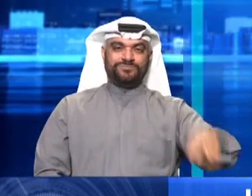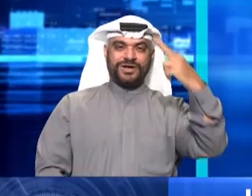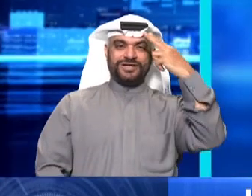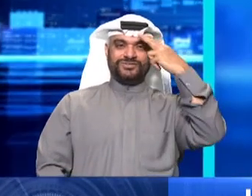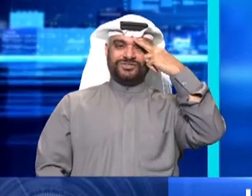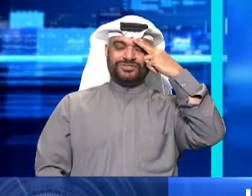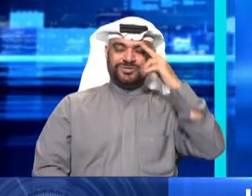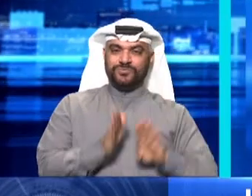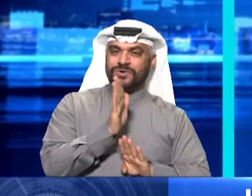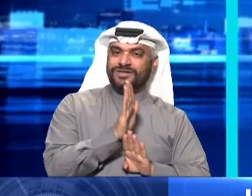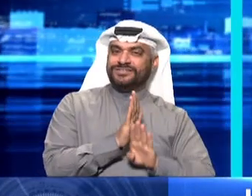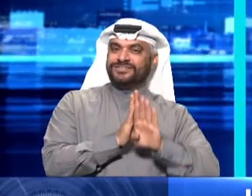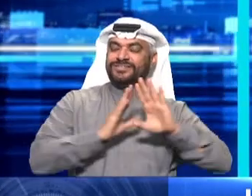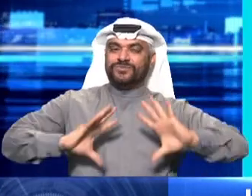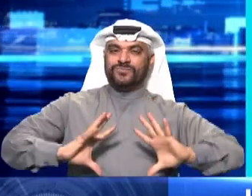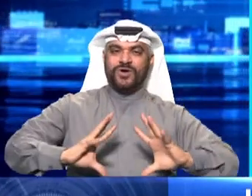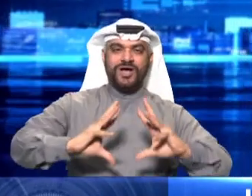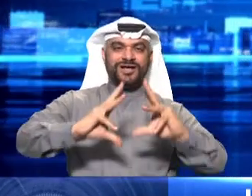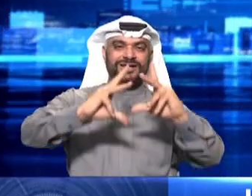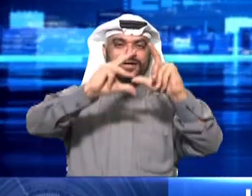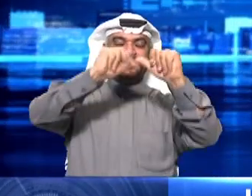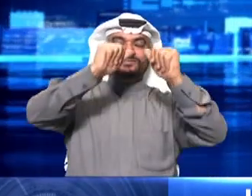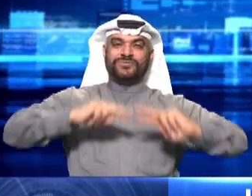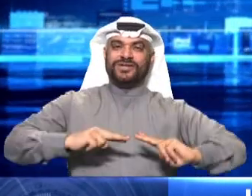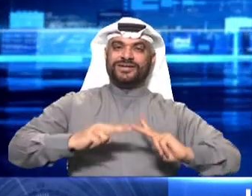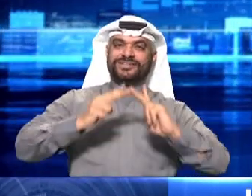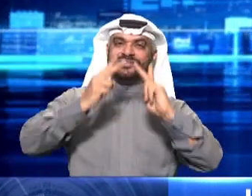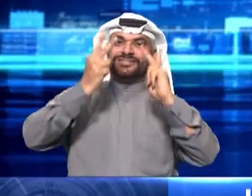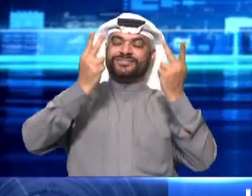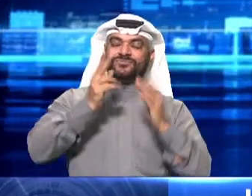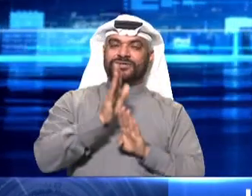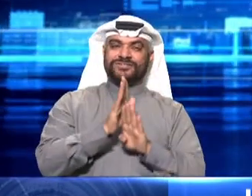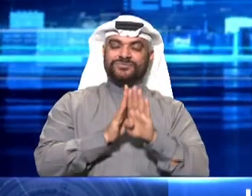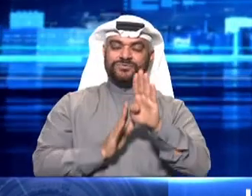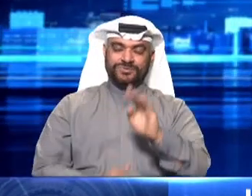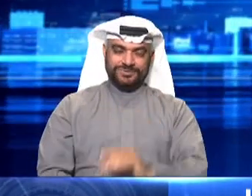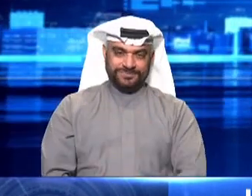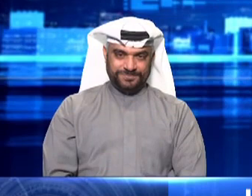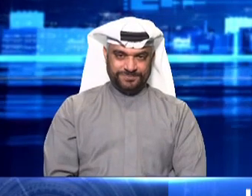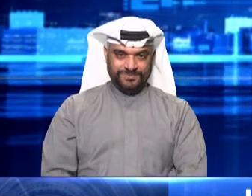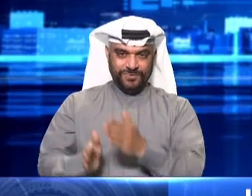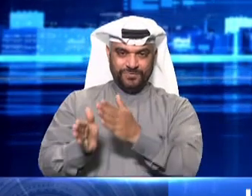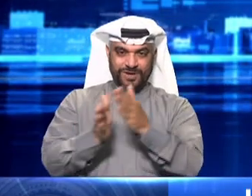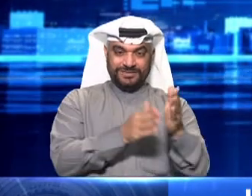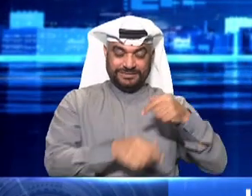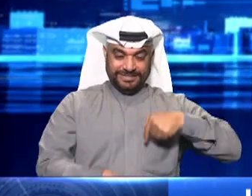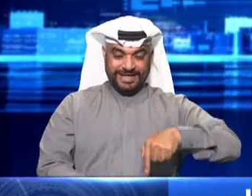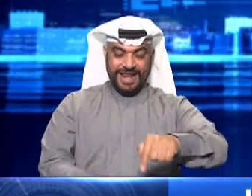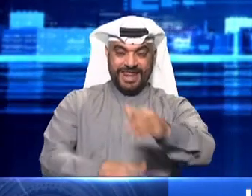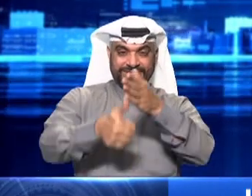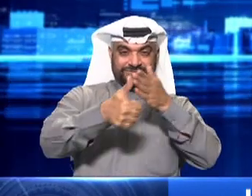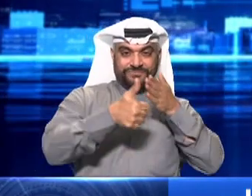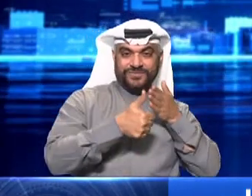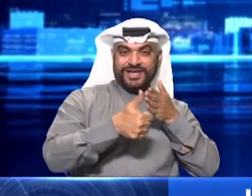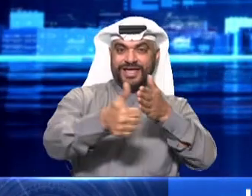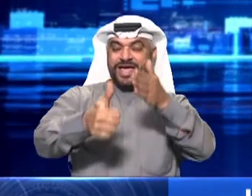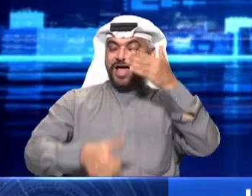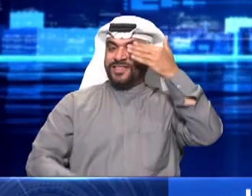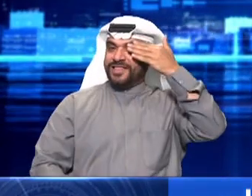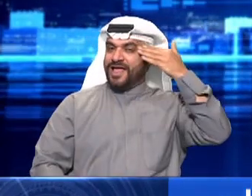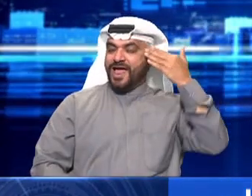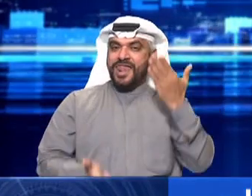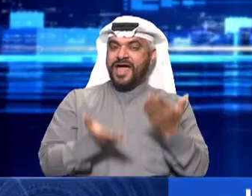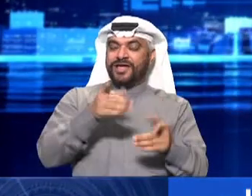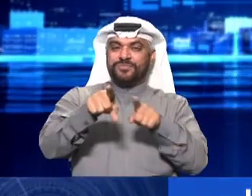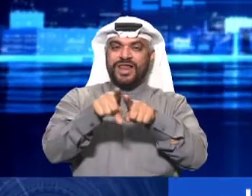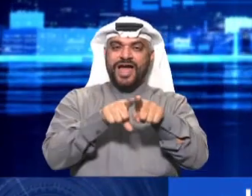ويحقق للمملكة العربية السعودية وشعبها الشقيق كل التقدم والازدهار في ظل القيادة الحكيمة لأخيه